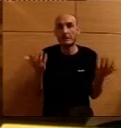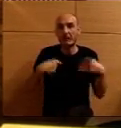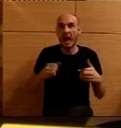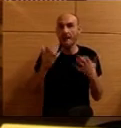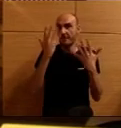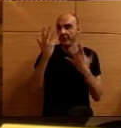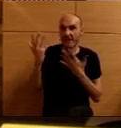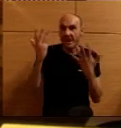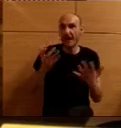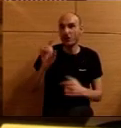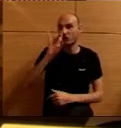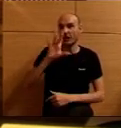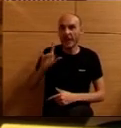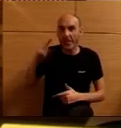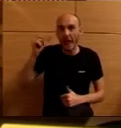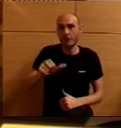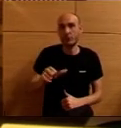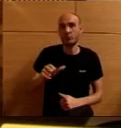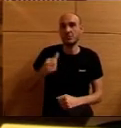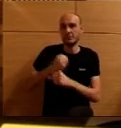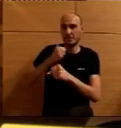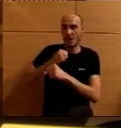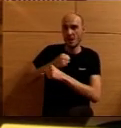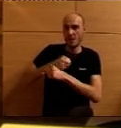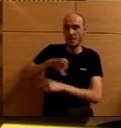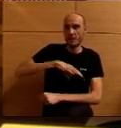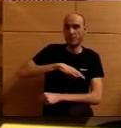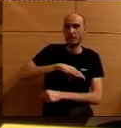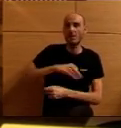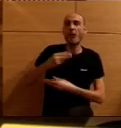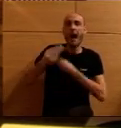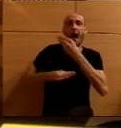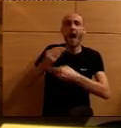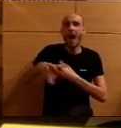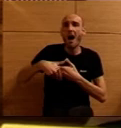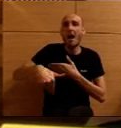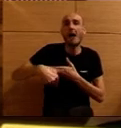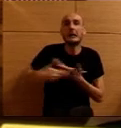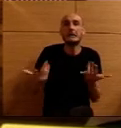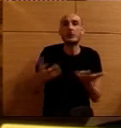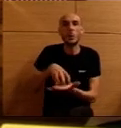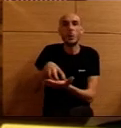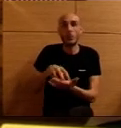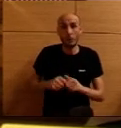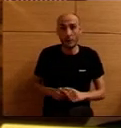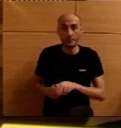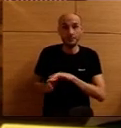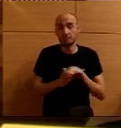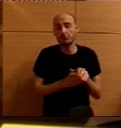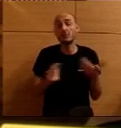10, 15 o més anys, que tampoc se va bé en aquest camí. Però jo li vaig a dir, per al